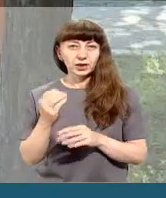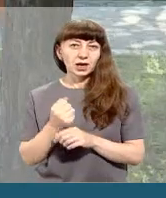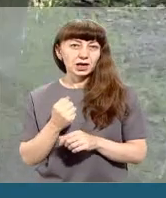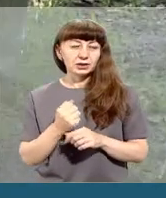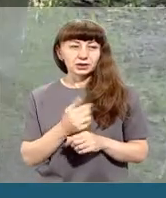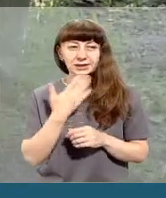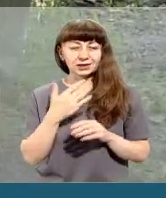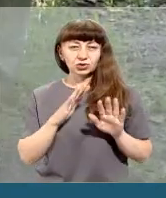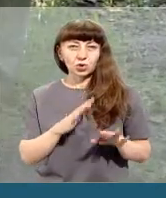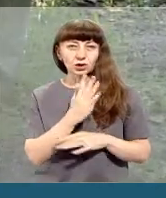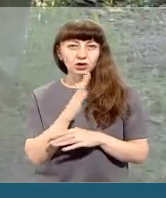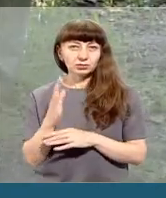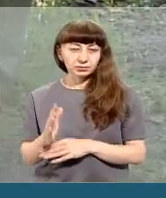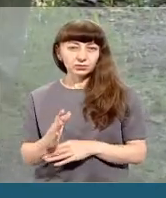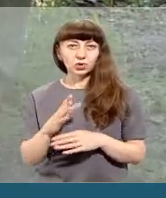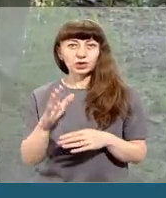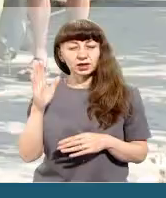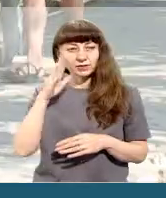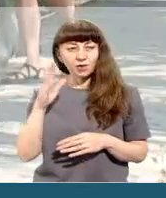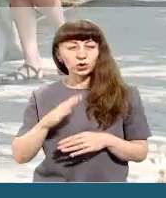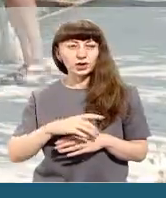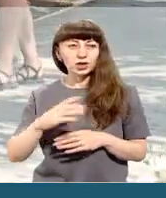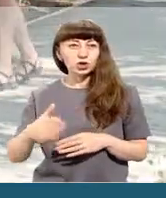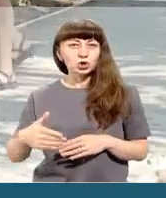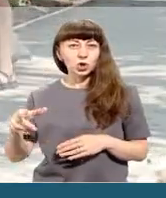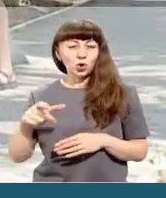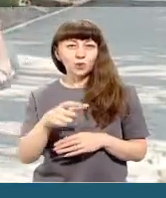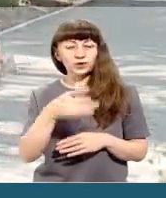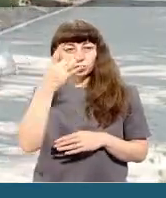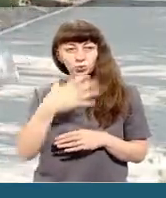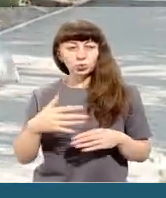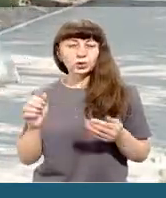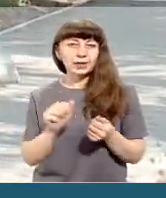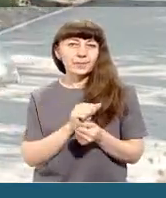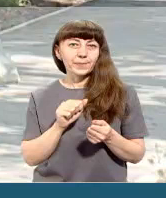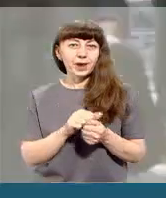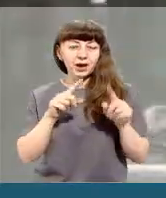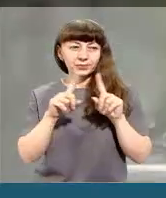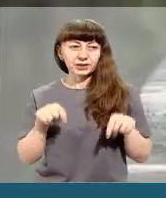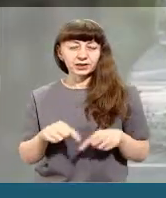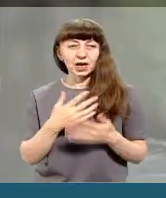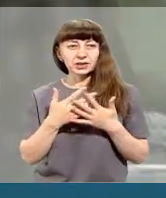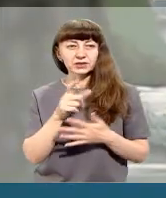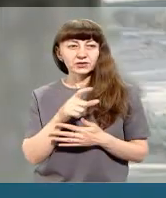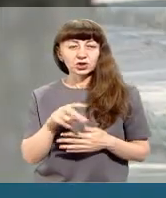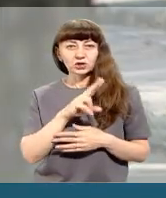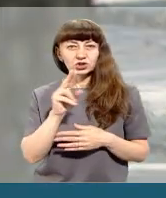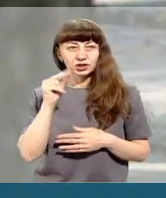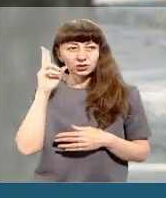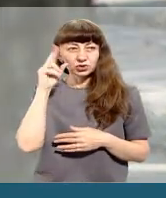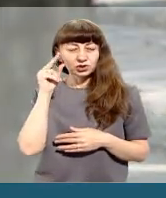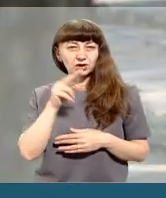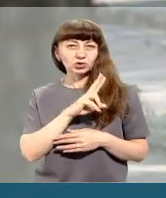улицы и скверы, но и водоемы, облагораживают территорию историко-культурных памятников. Активисты села Боровское в числе тех, кто решил